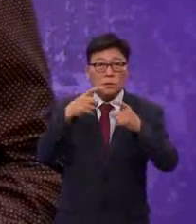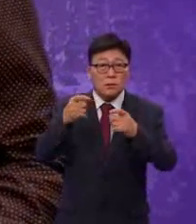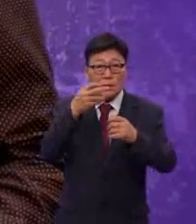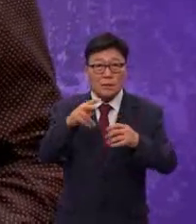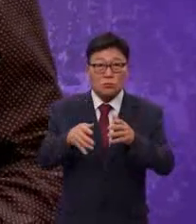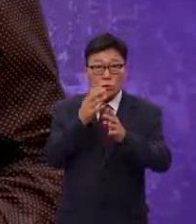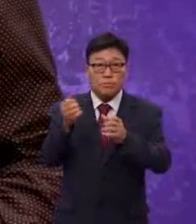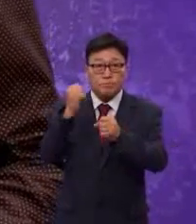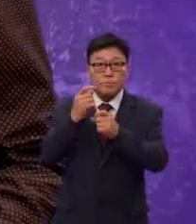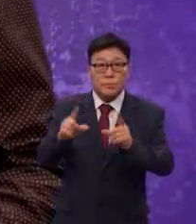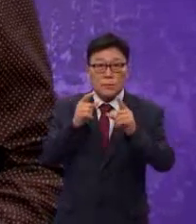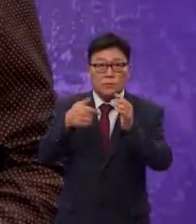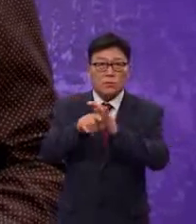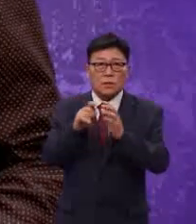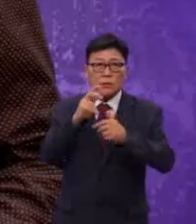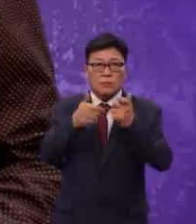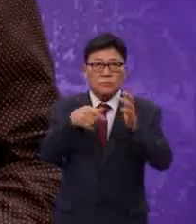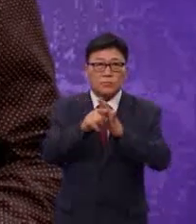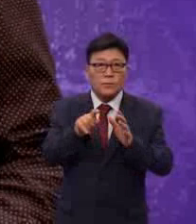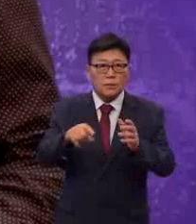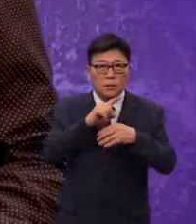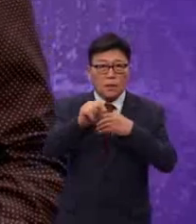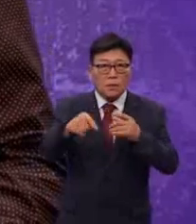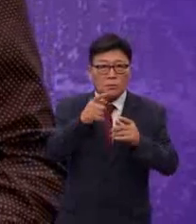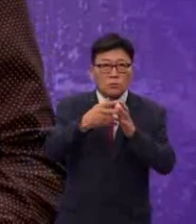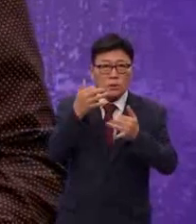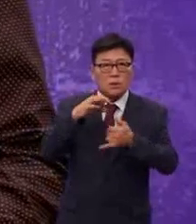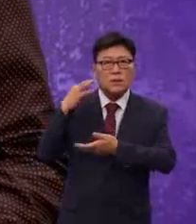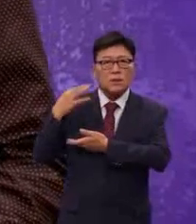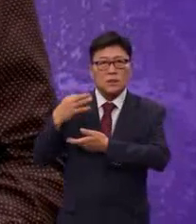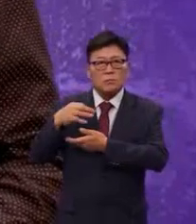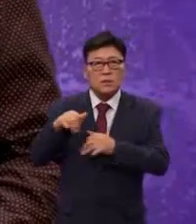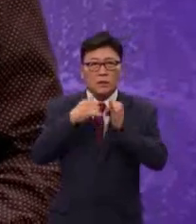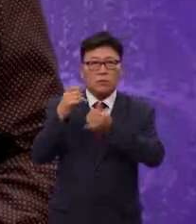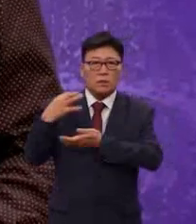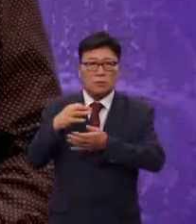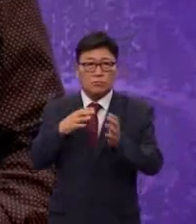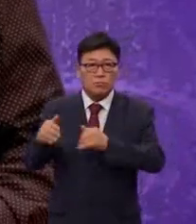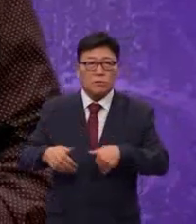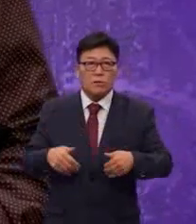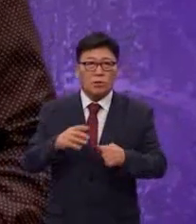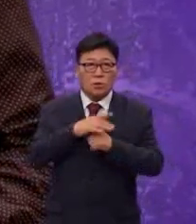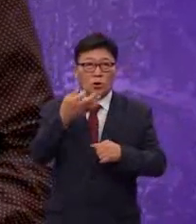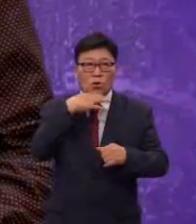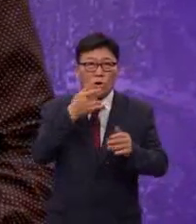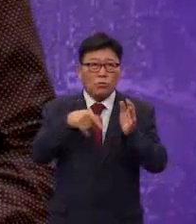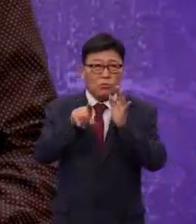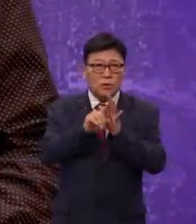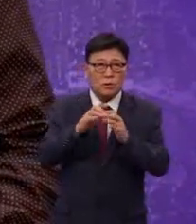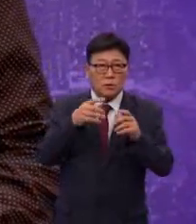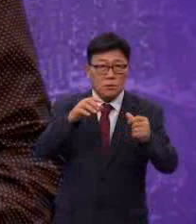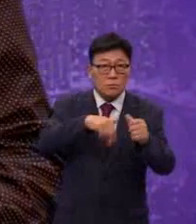활성화 사업을 위해서 지자체별 도시재생 기금과 사회적 기금 마련에 대한 정책이 필요하며, 효율적인 거점 시설을 운영을